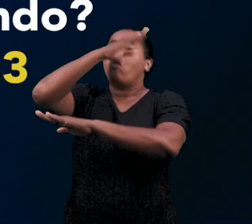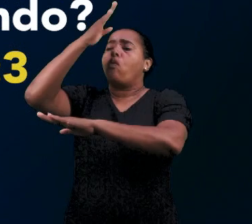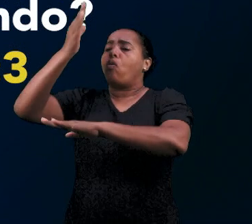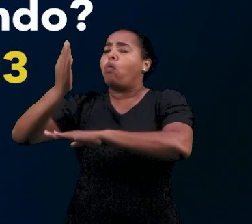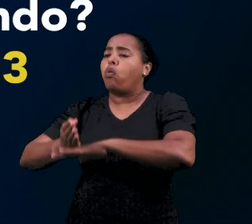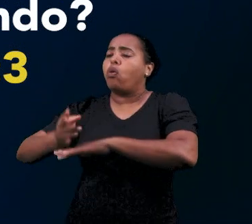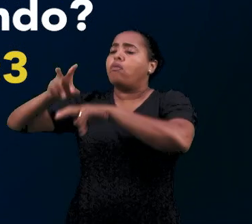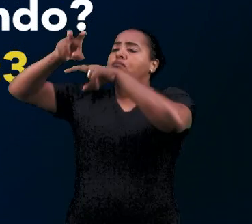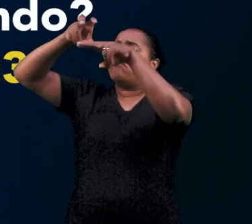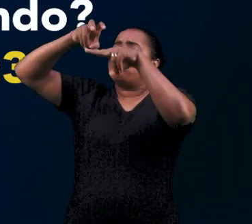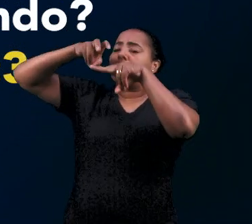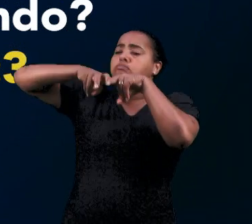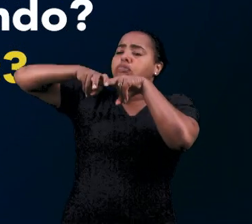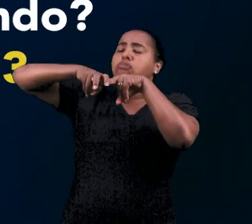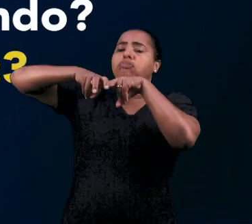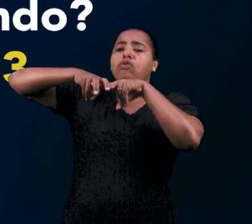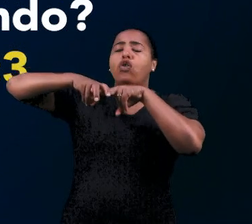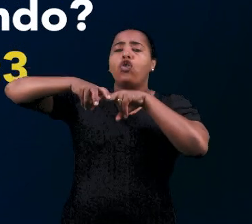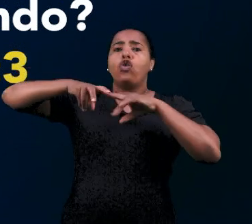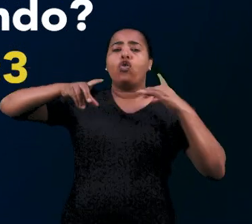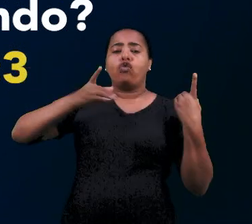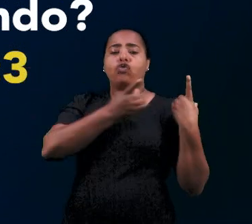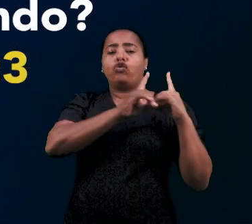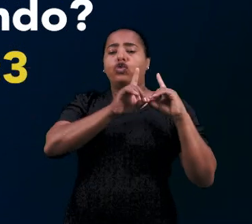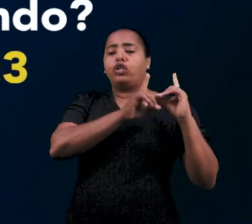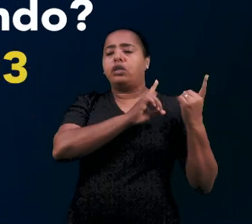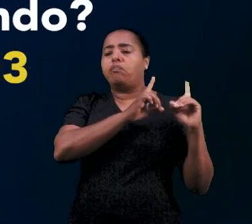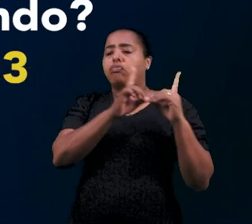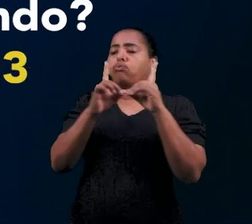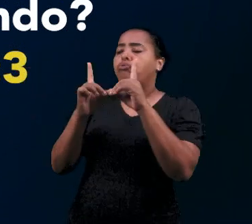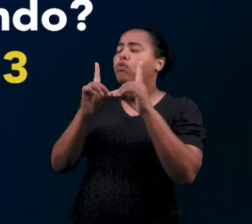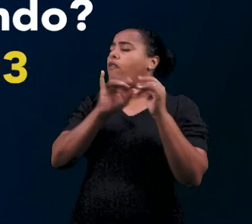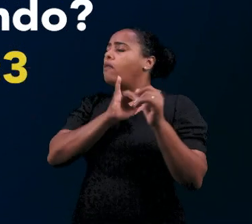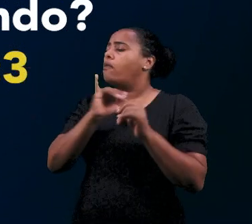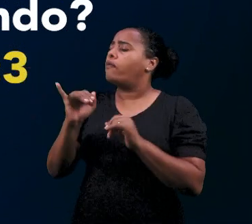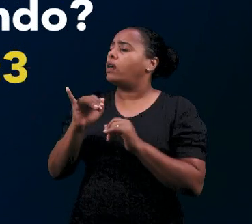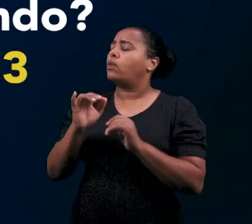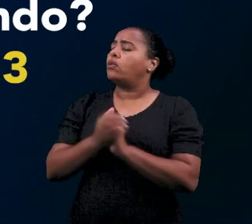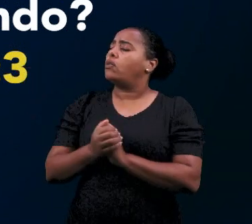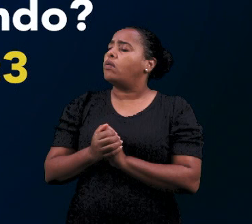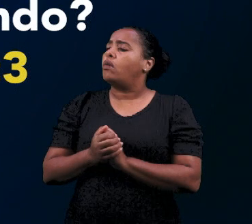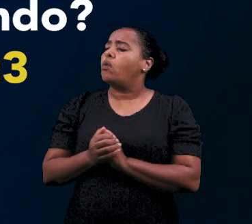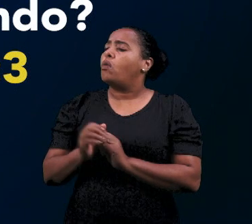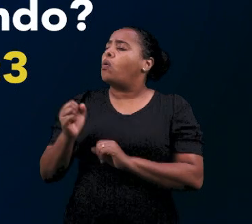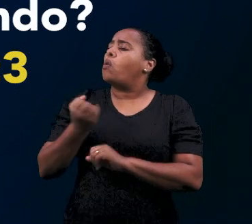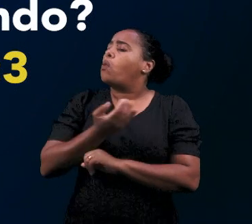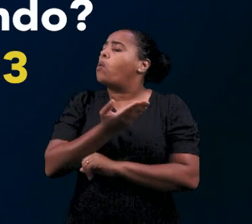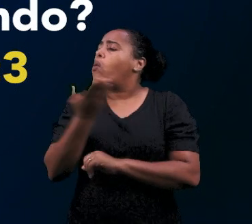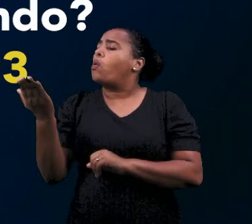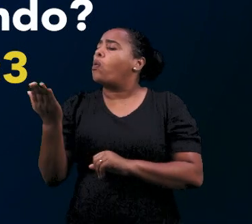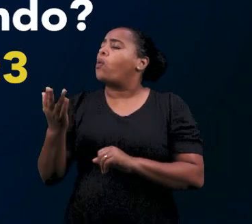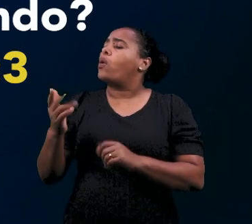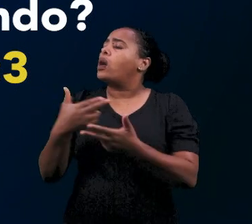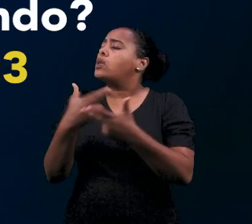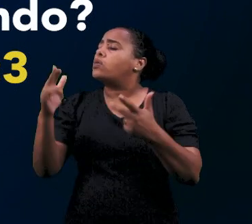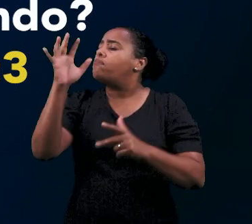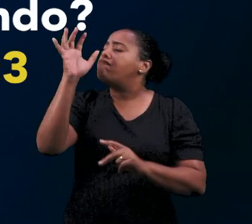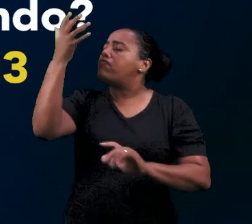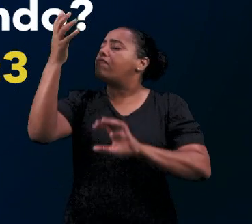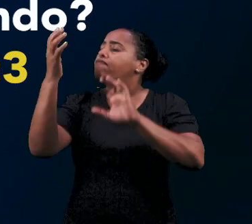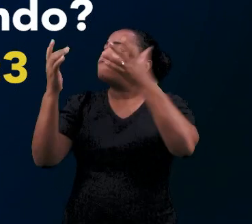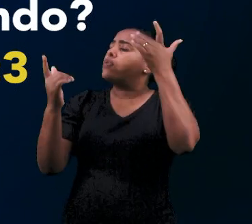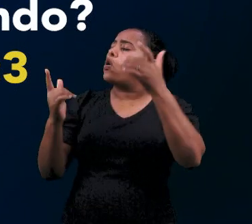Ses disciples sont arrivés à lui en particulier en disant, dites-nous quand seront ces choses et quel signe aura de ta venue et de la fin du